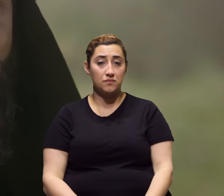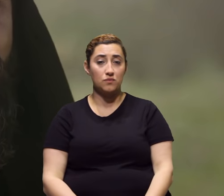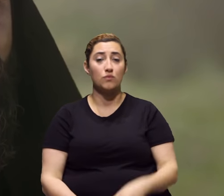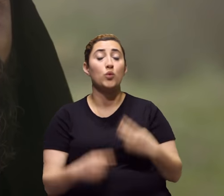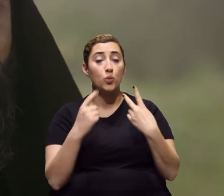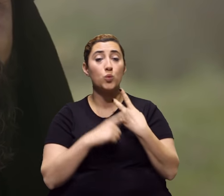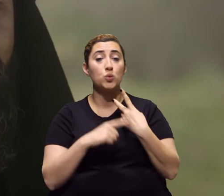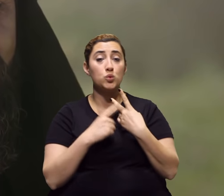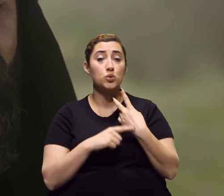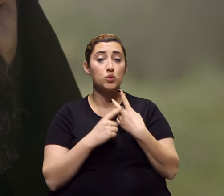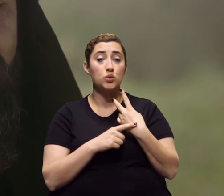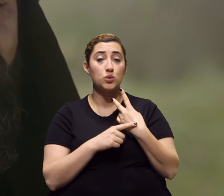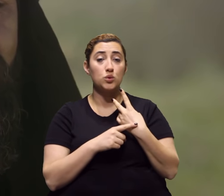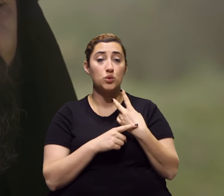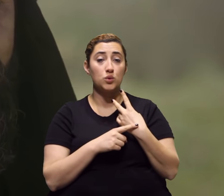Yunus.